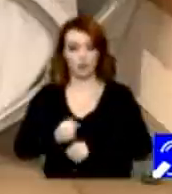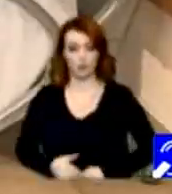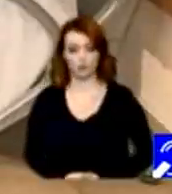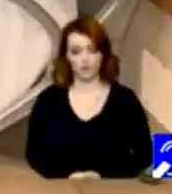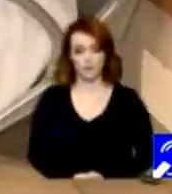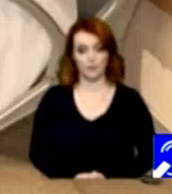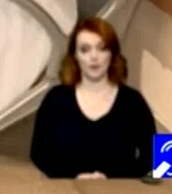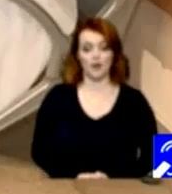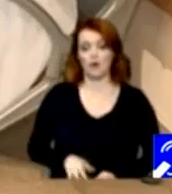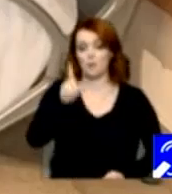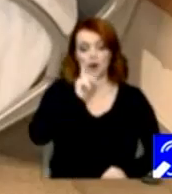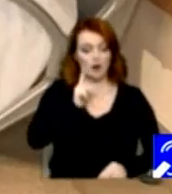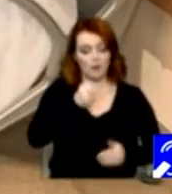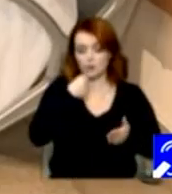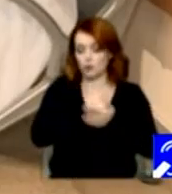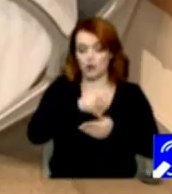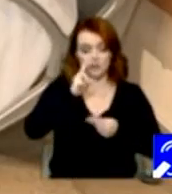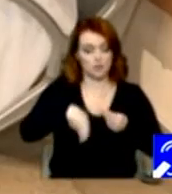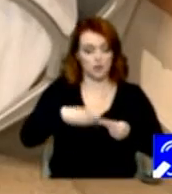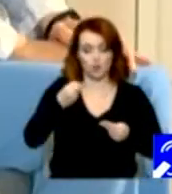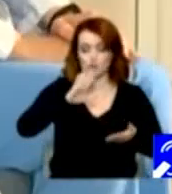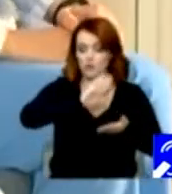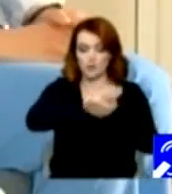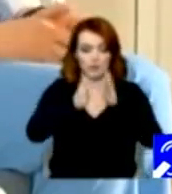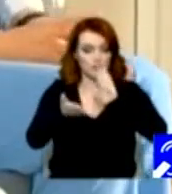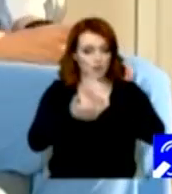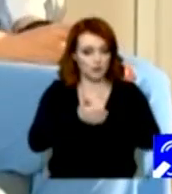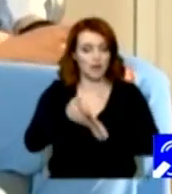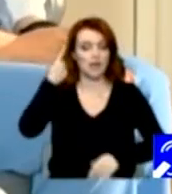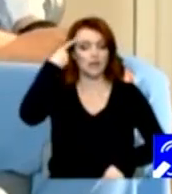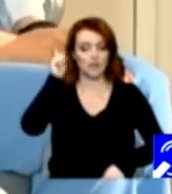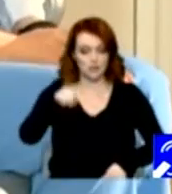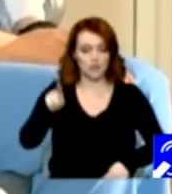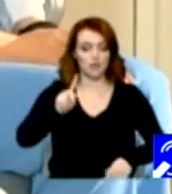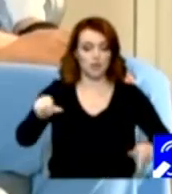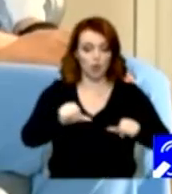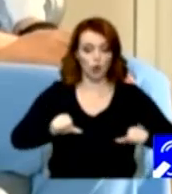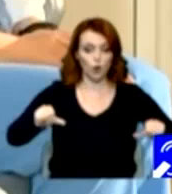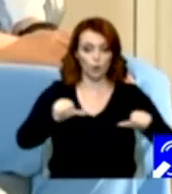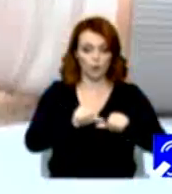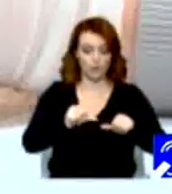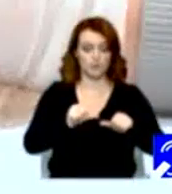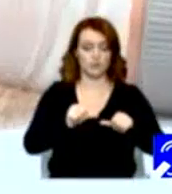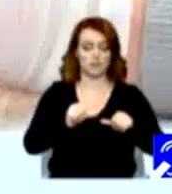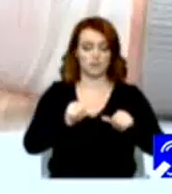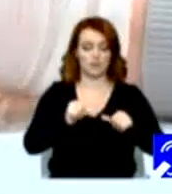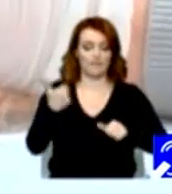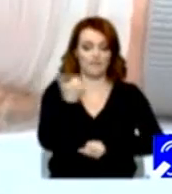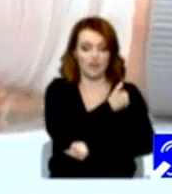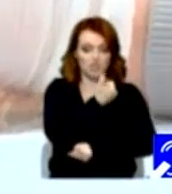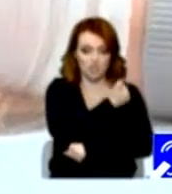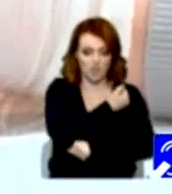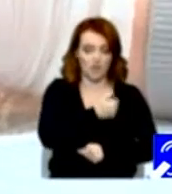aspectul știu că comitetul Național de imunizare am trimis Ministerului Sănătății